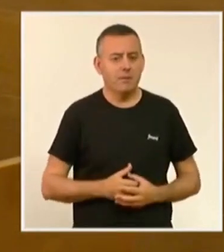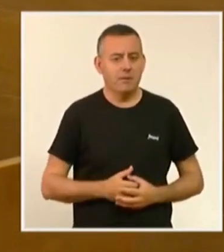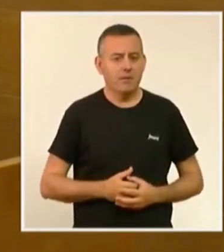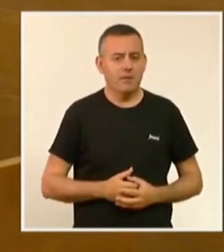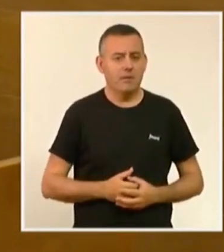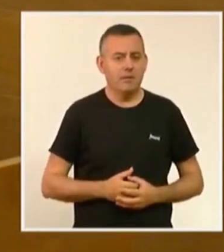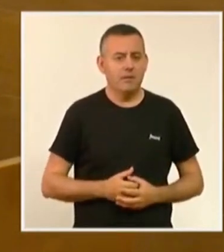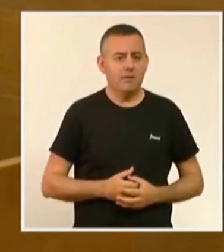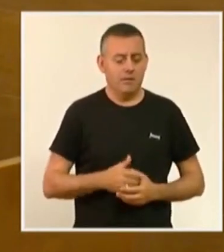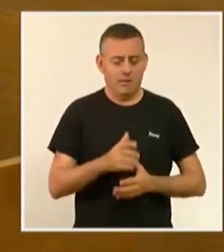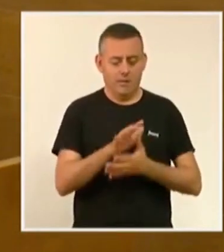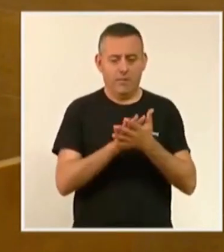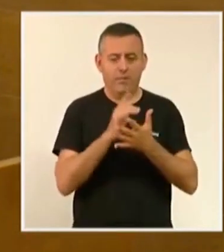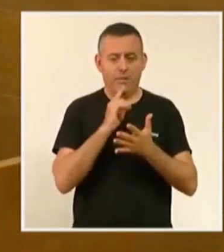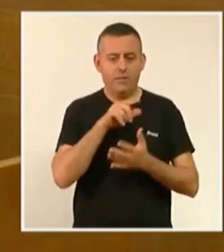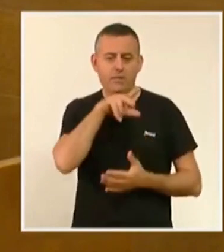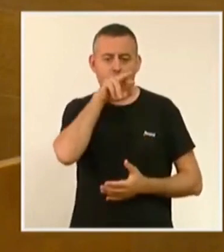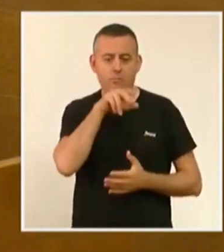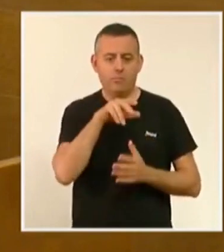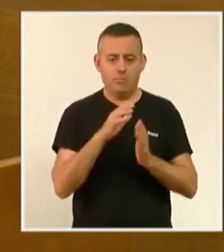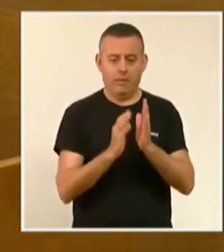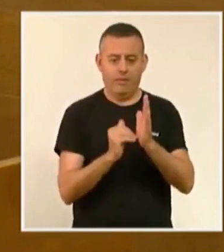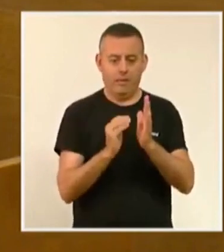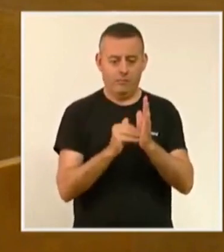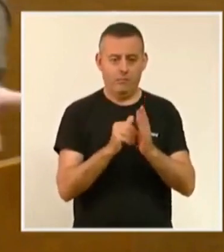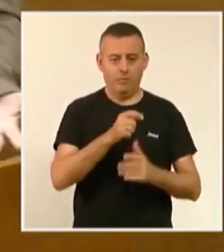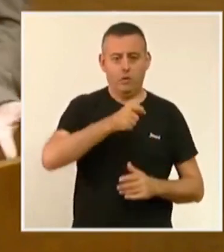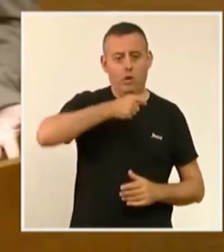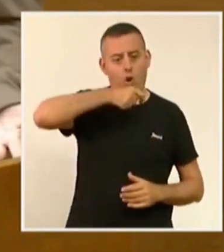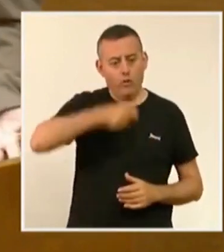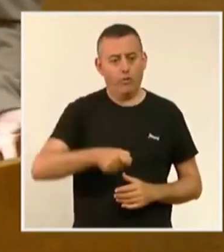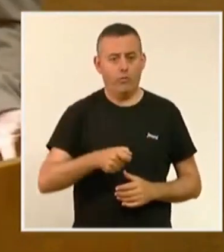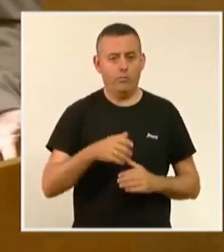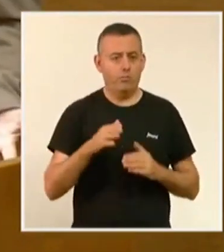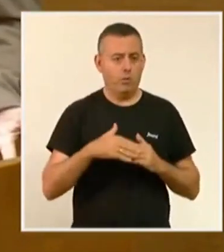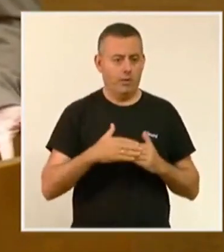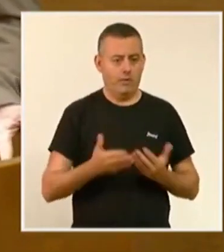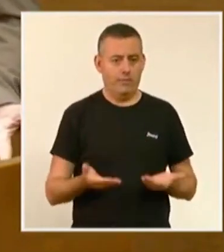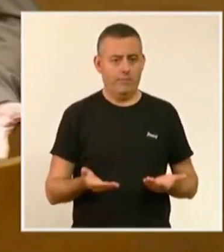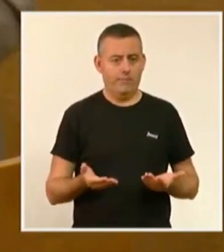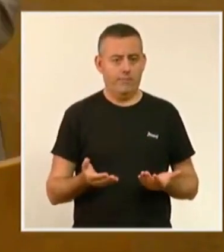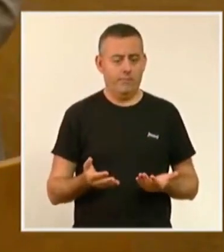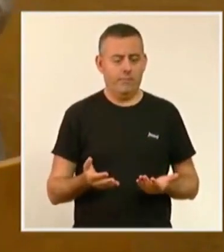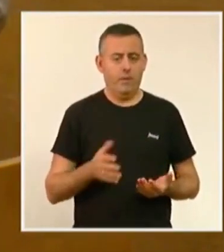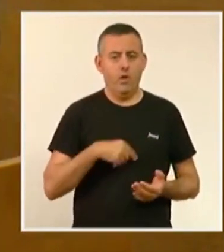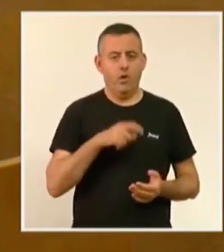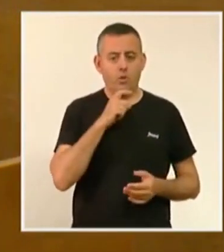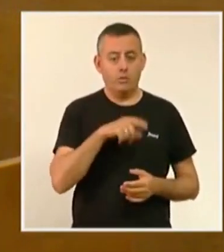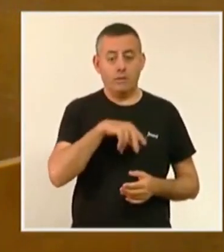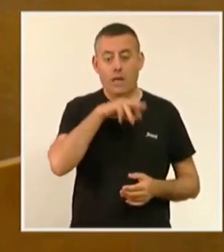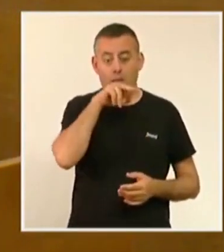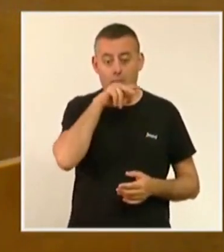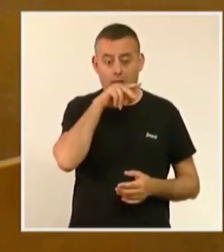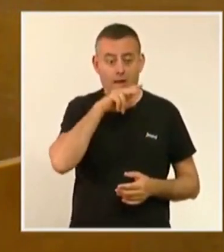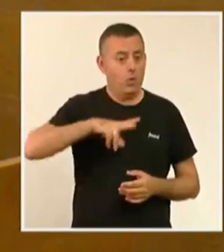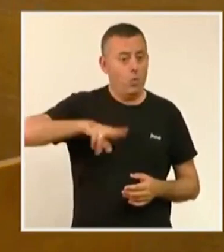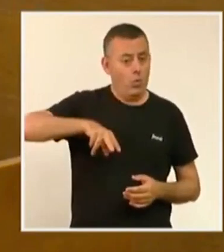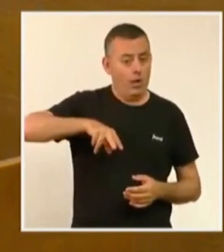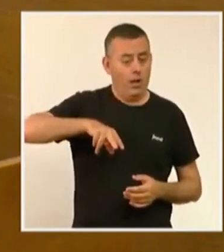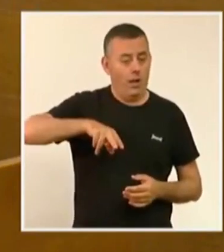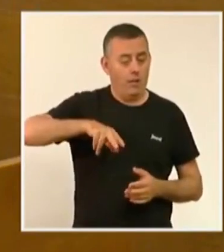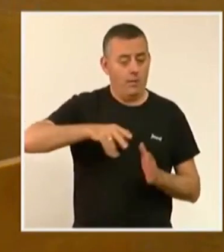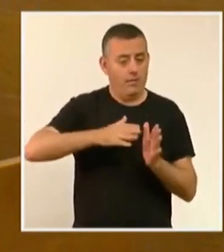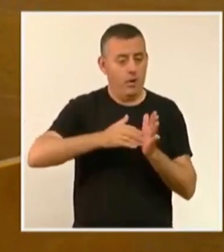És a dir, com es pot recuperar una llengua si no la parlen mai? I si no l'ensenyen als nostres